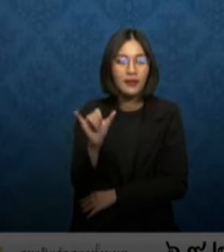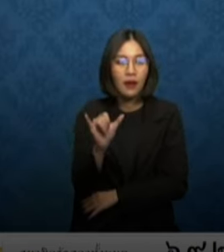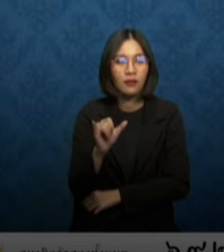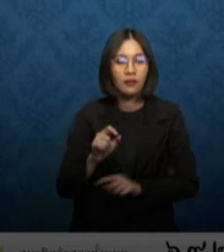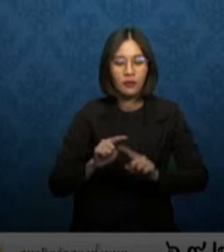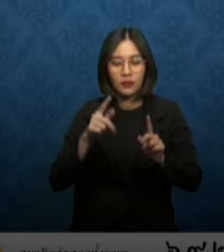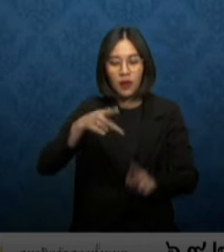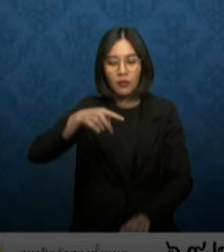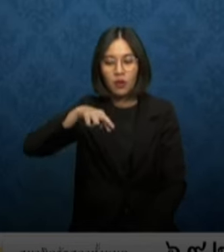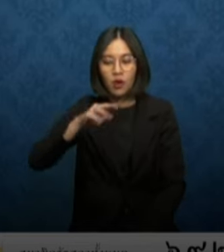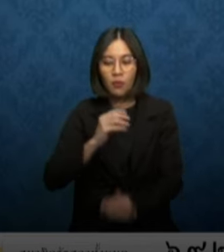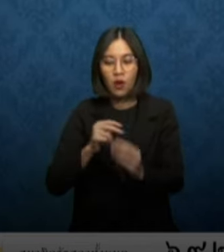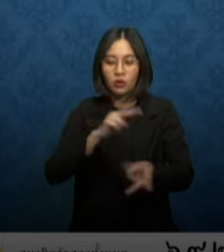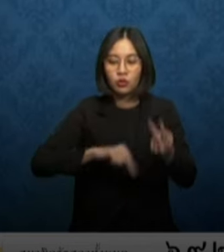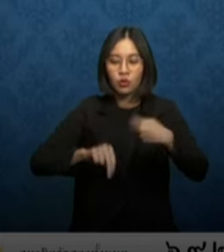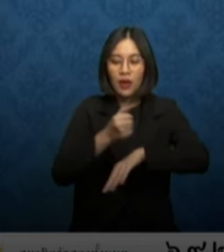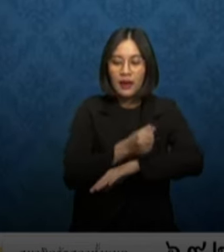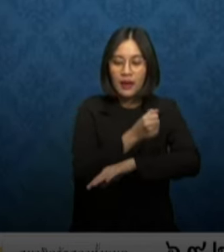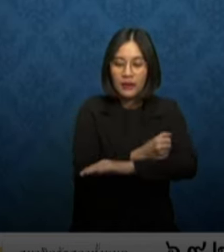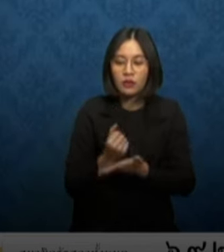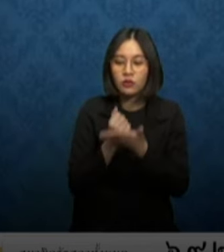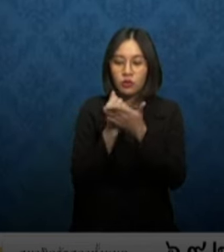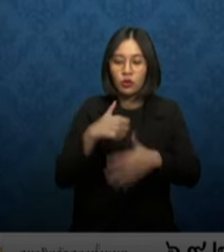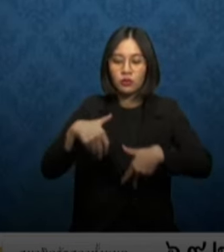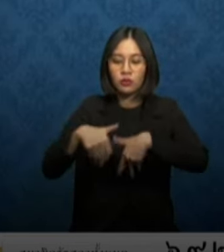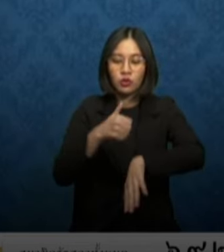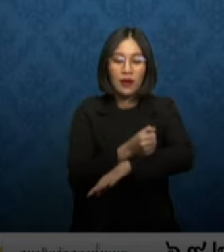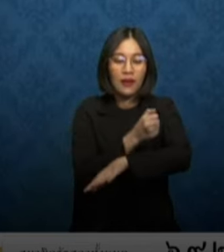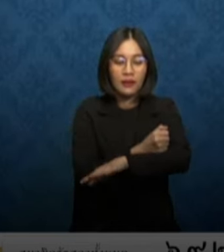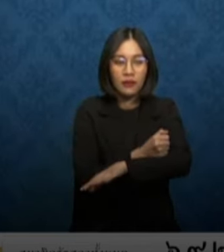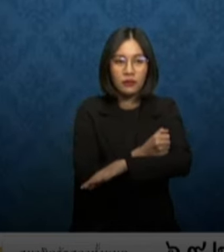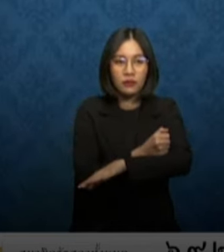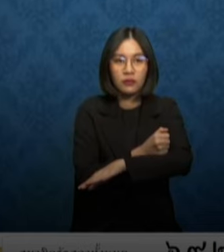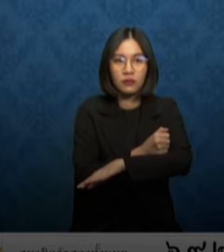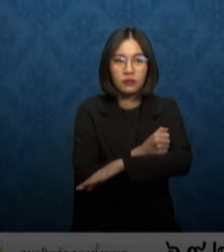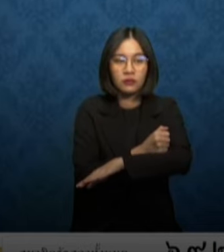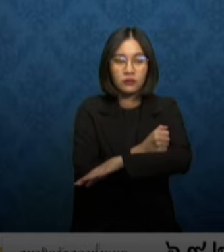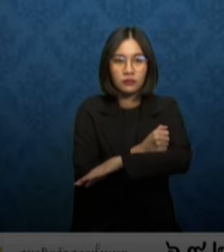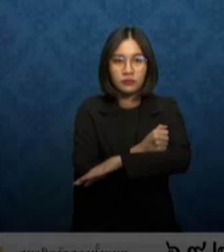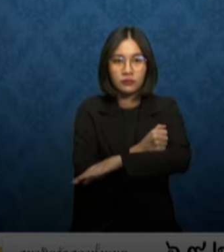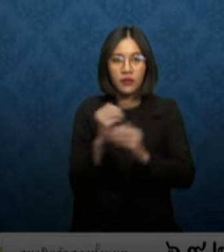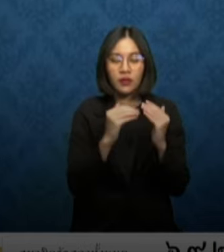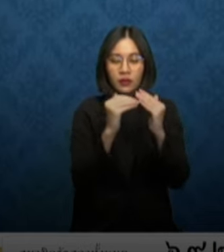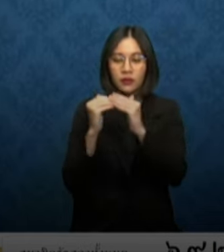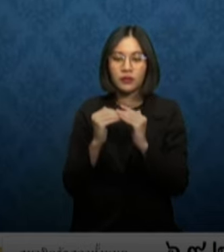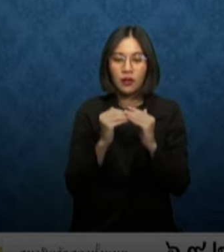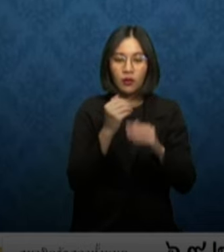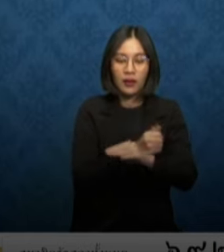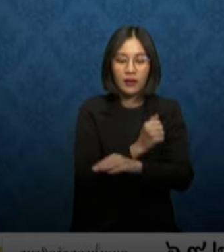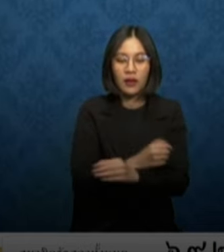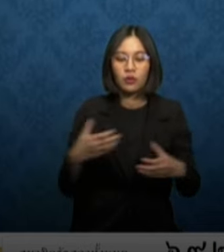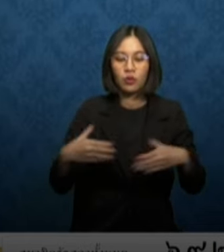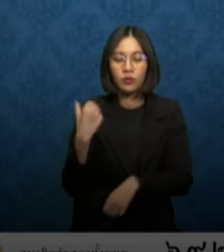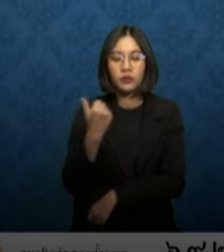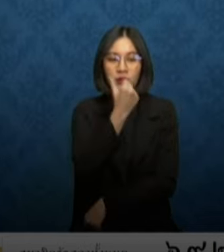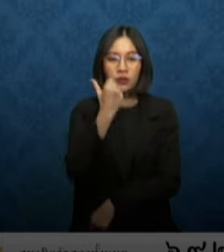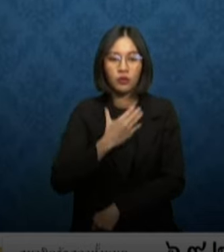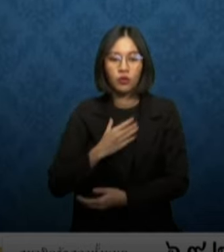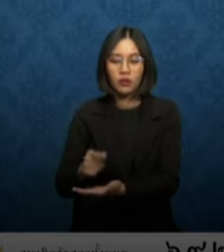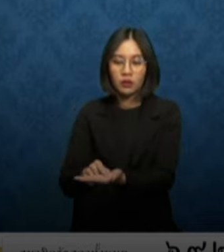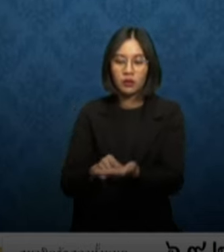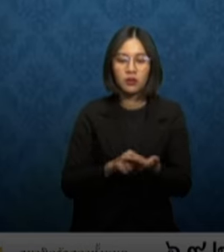พรบคุ้มครองแรงงานฉบับที่จะช่วยคุ้มครองพี่น้องแรงงานแพลตฟอร์มที่ได้รับสิทธิ์เท่าเทียมกับแรงงานกลุ่มอื่นๆที่พวกผม